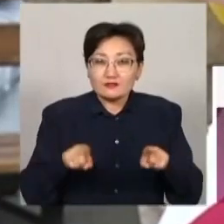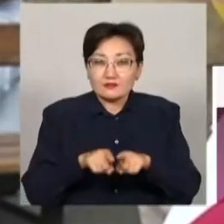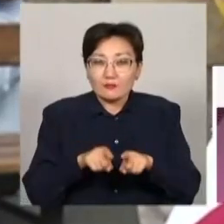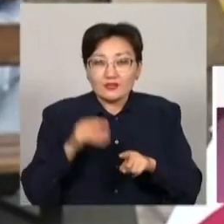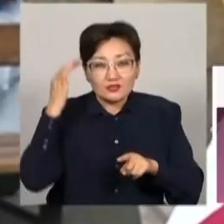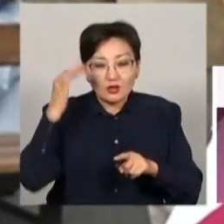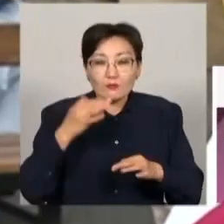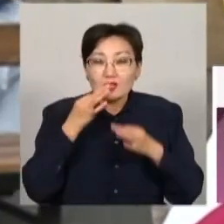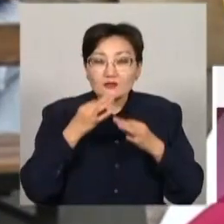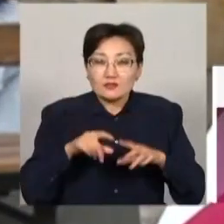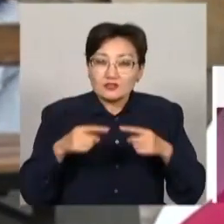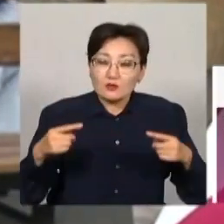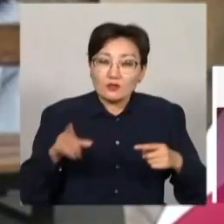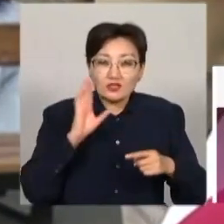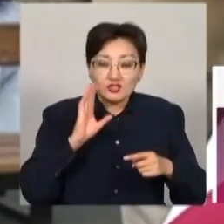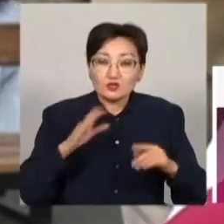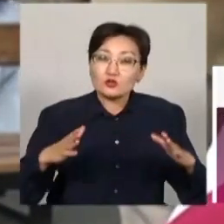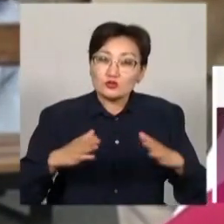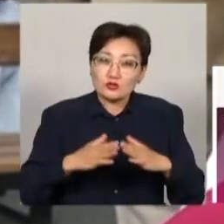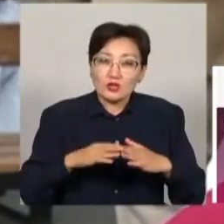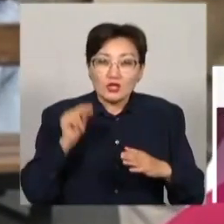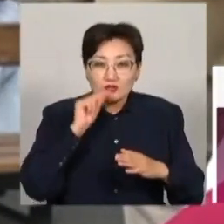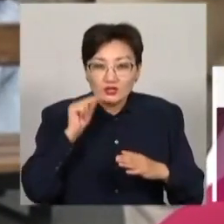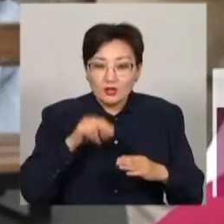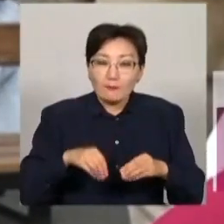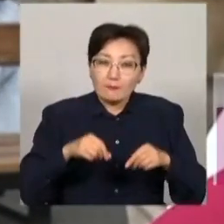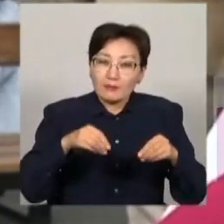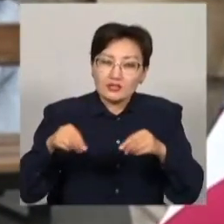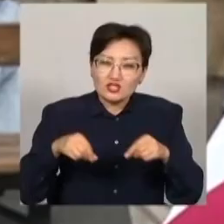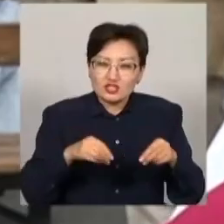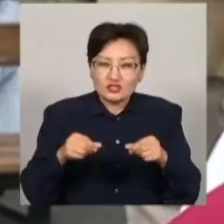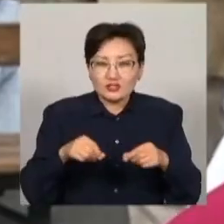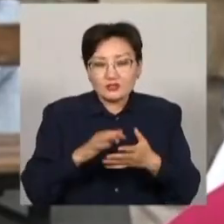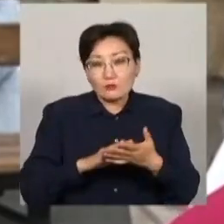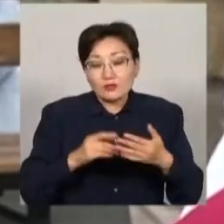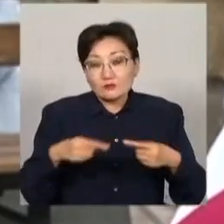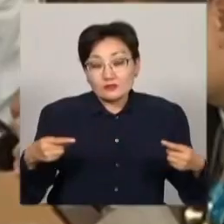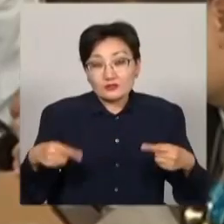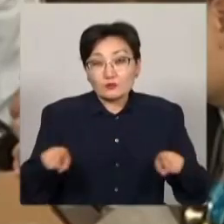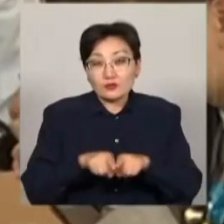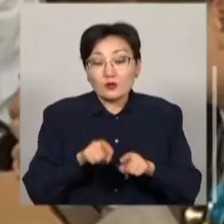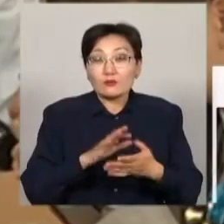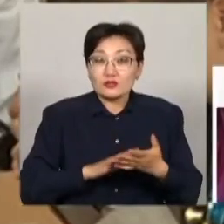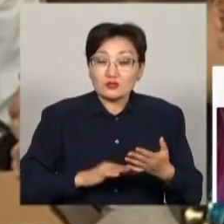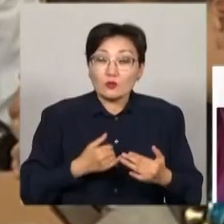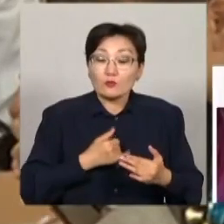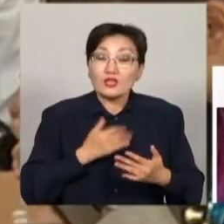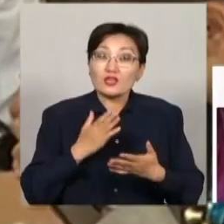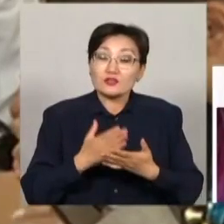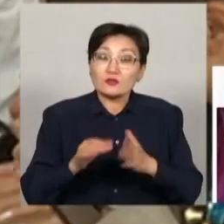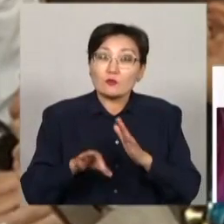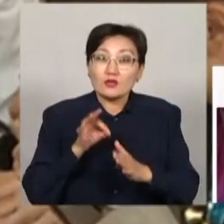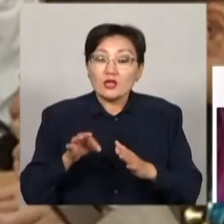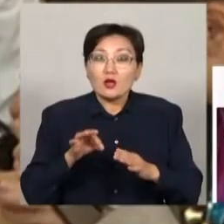нравилось смешивать различные жидкости дома там и порошки так далее вот и поэтому я хочу продолжить у меня есть несколько вариантов это